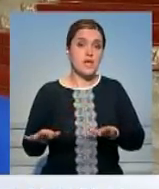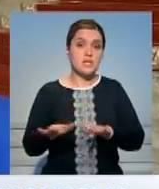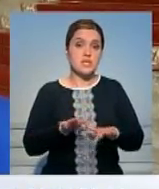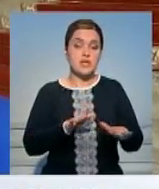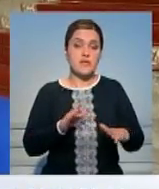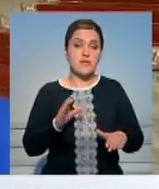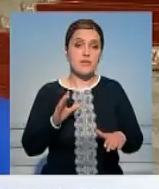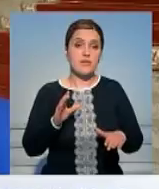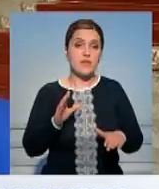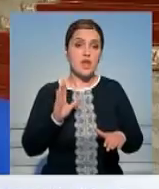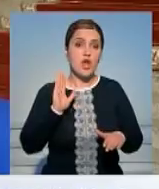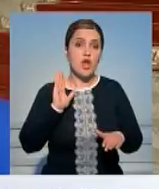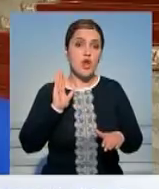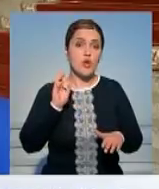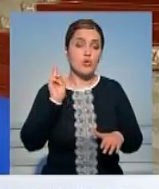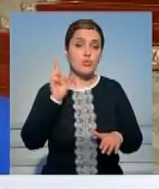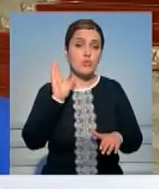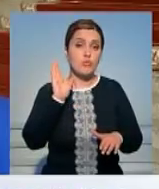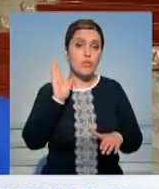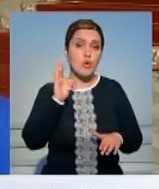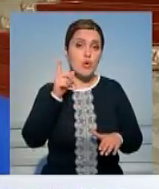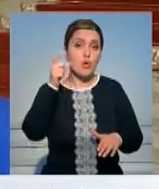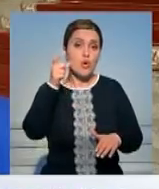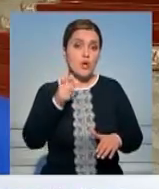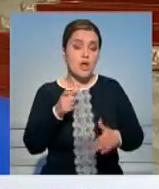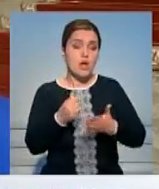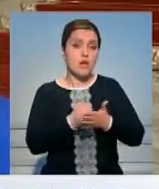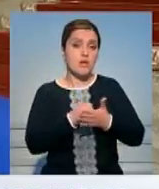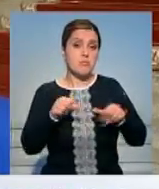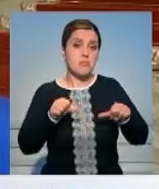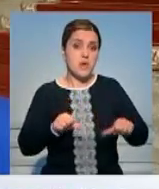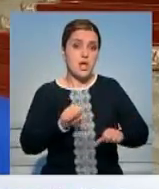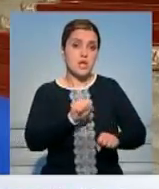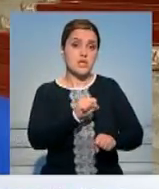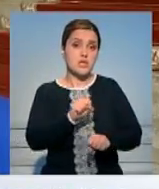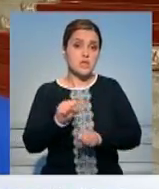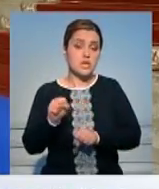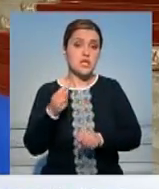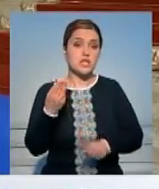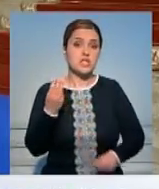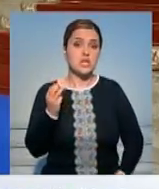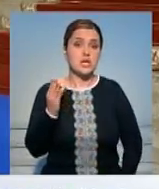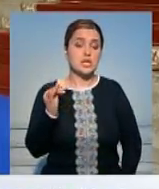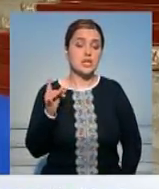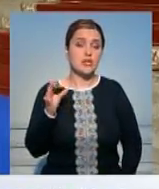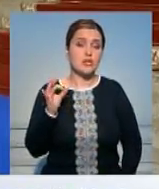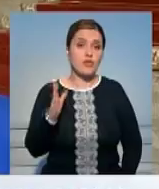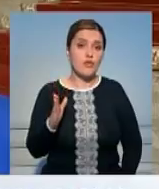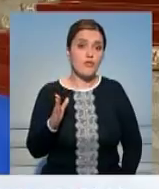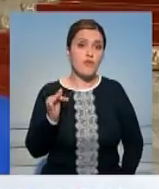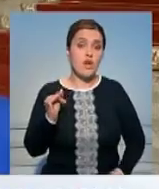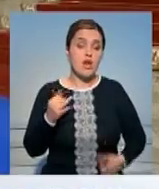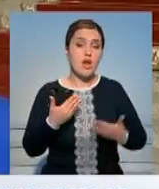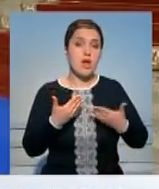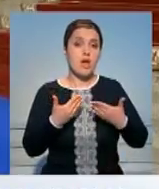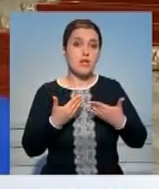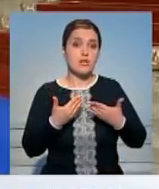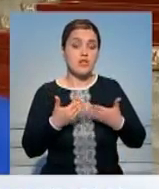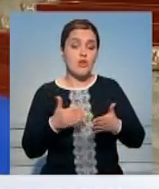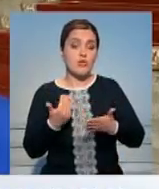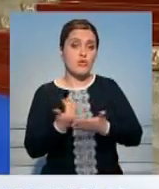с омбудсменом Казахстана господином Шакировым. Это откроет